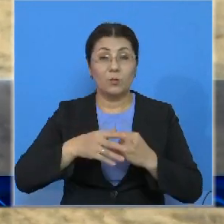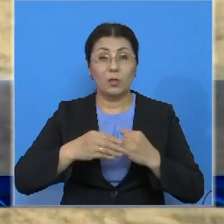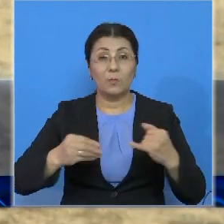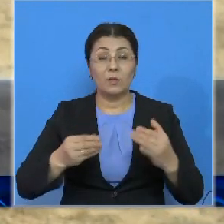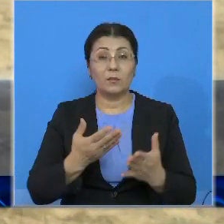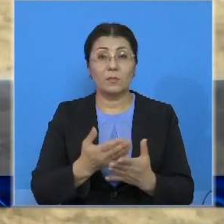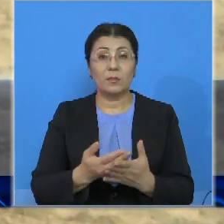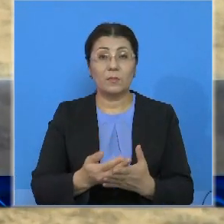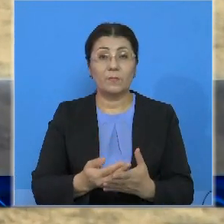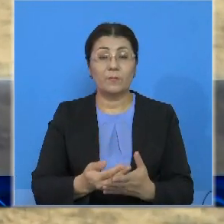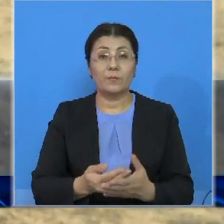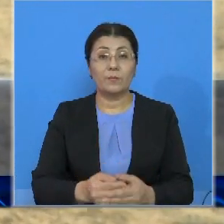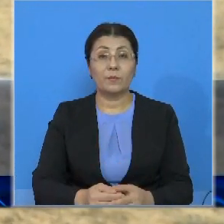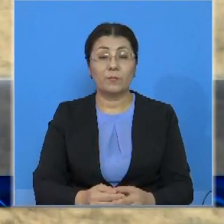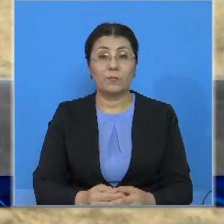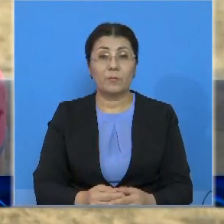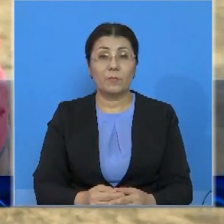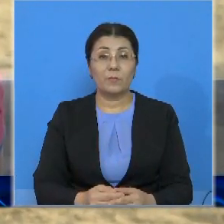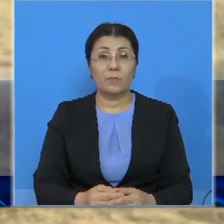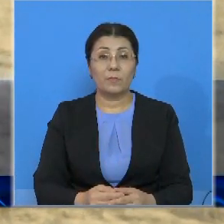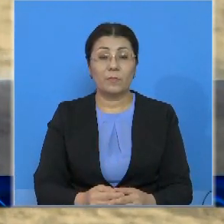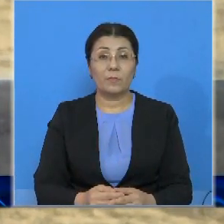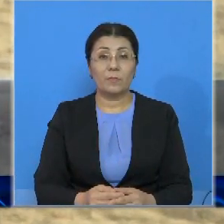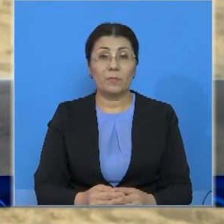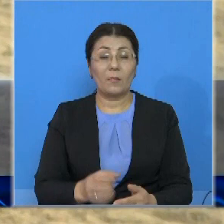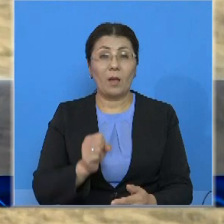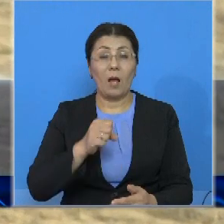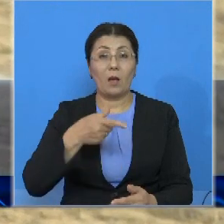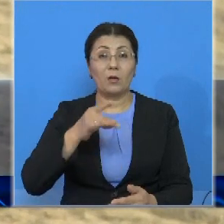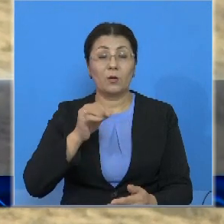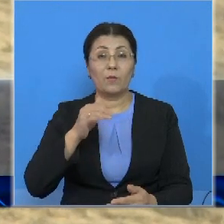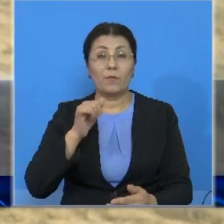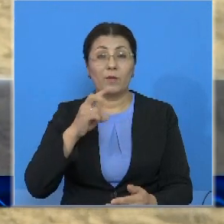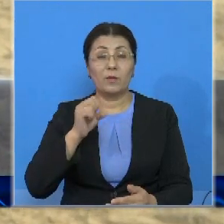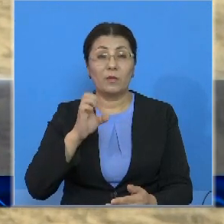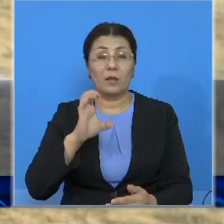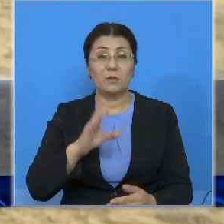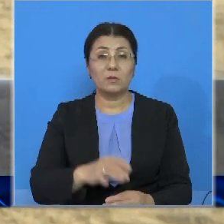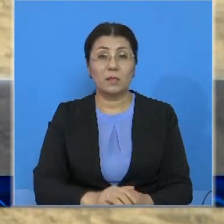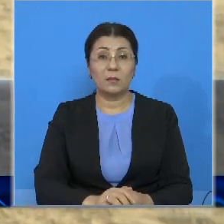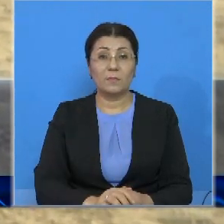Сол суармалы егістікке біз қазір мына Қазагрофинанстан лизингке